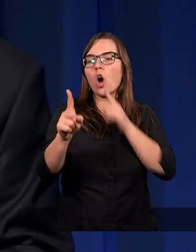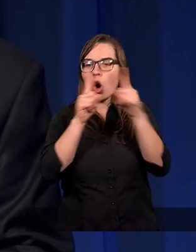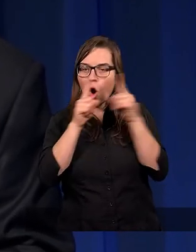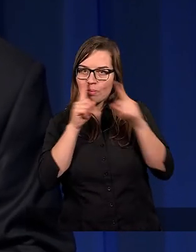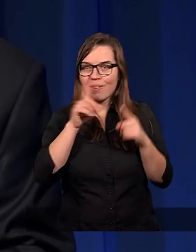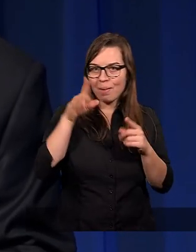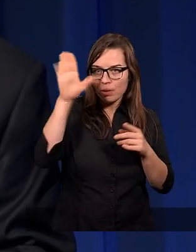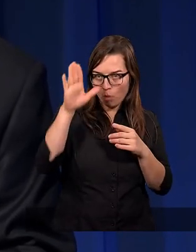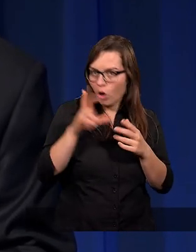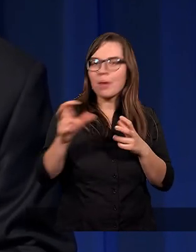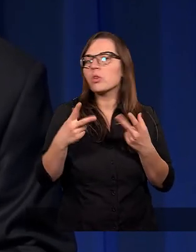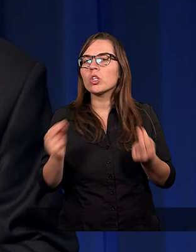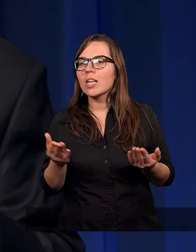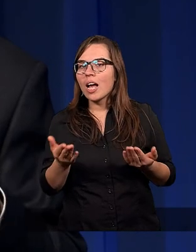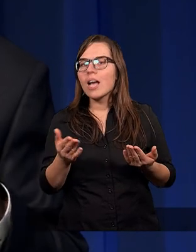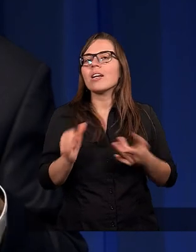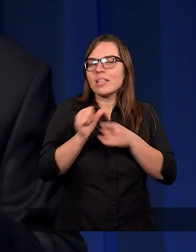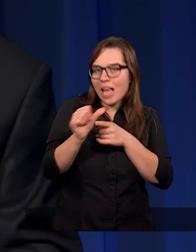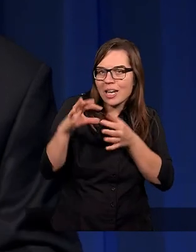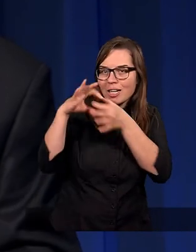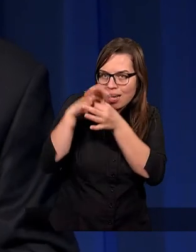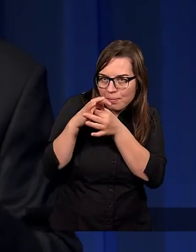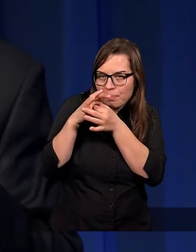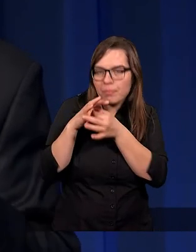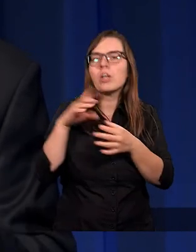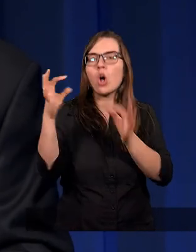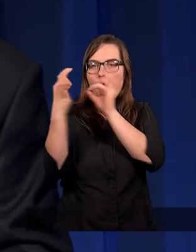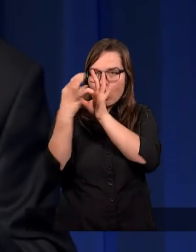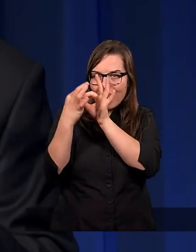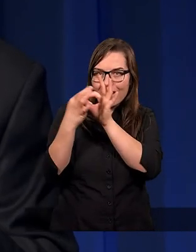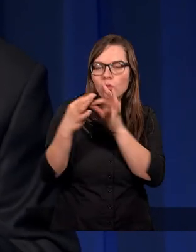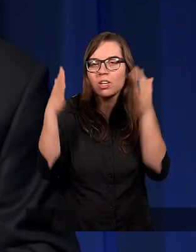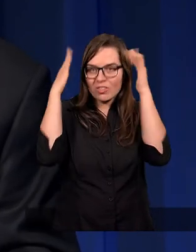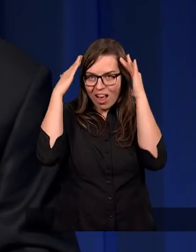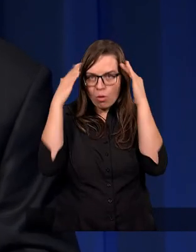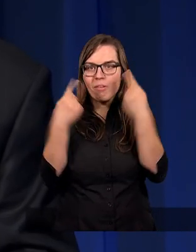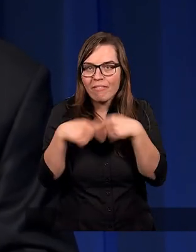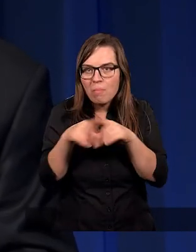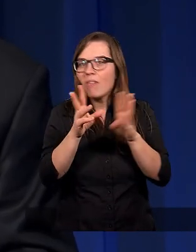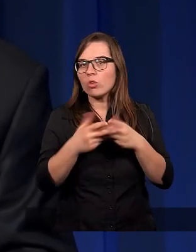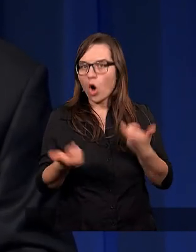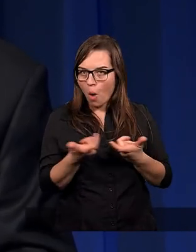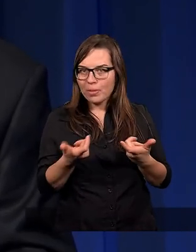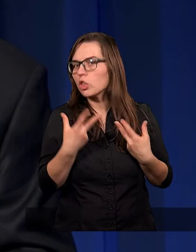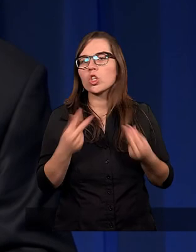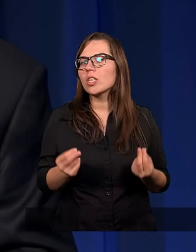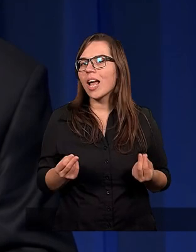Rozmawiam wtedy z Panem Bogiem? Jestem? Kontaktuję? Świadomie zupełnie?